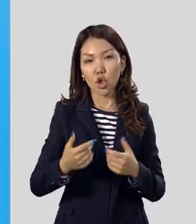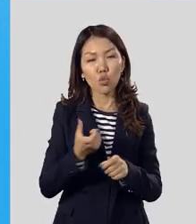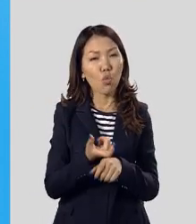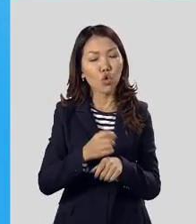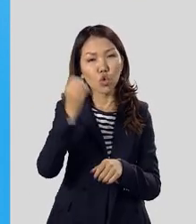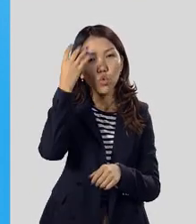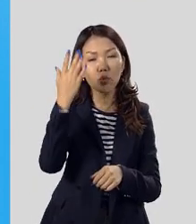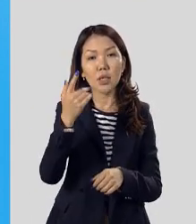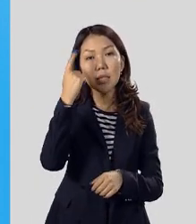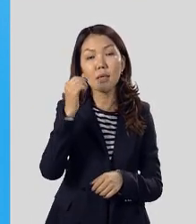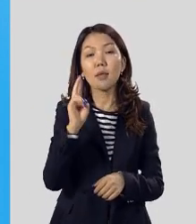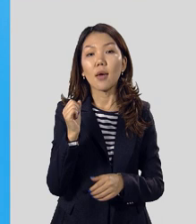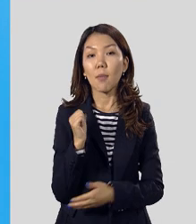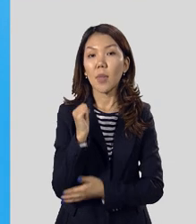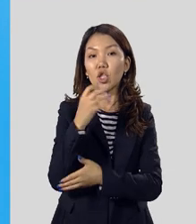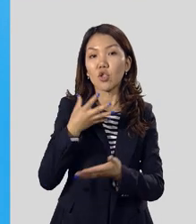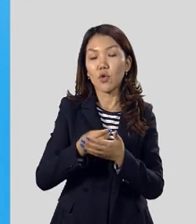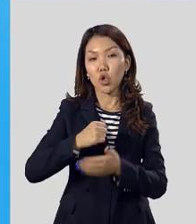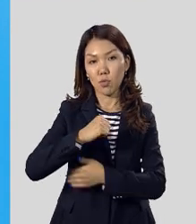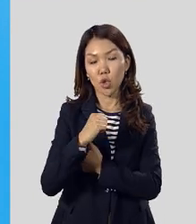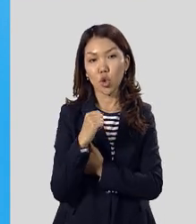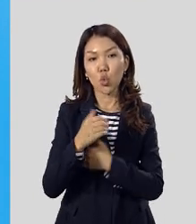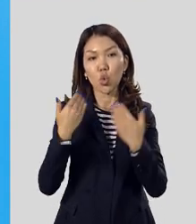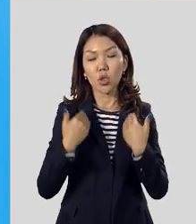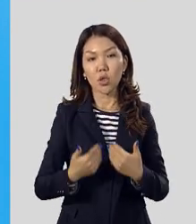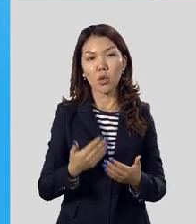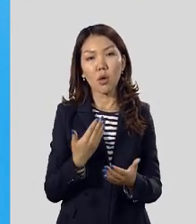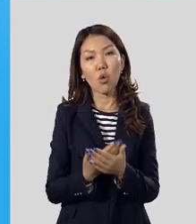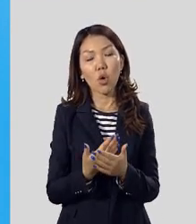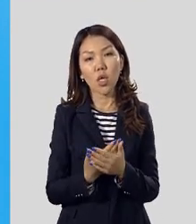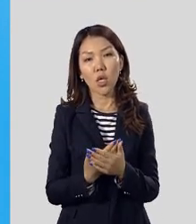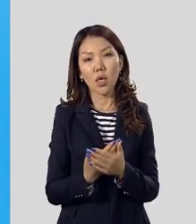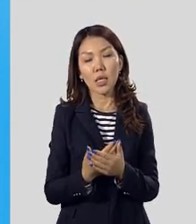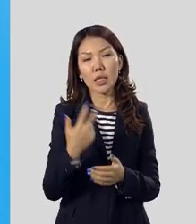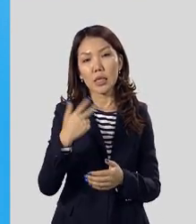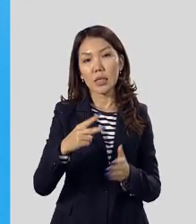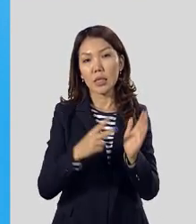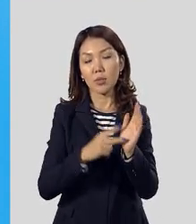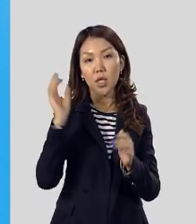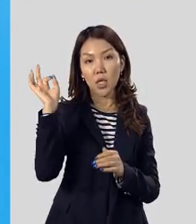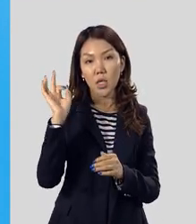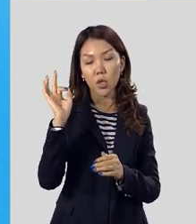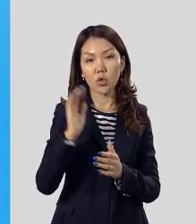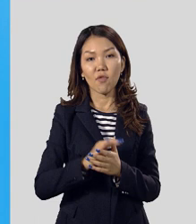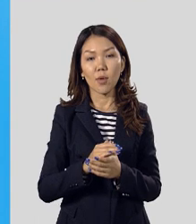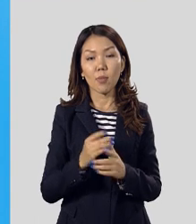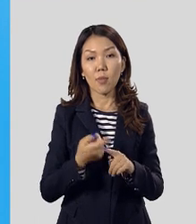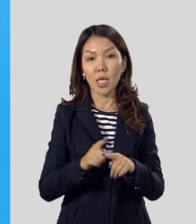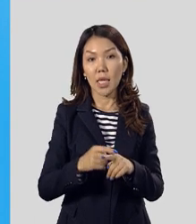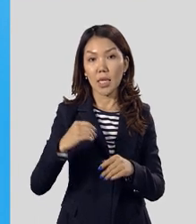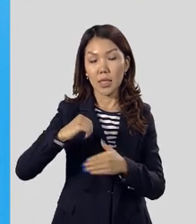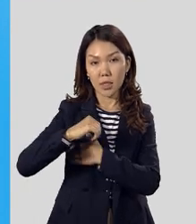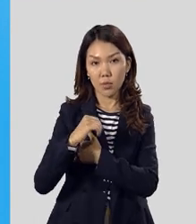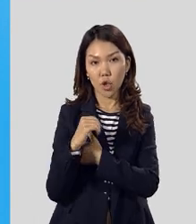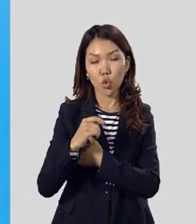поддержать свою температуру тела около 37 градусов. При такой температуре человек чувствует